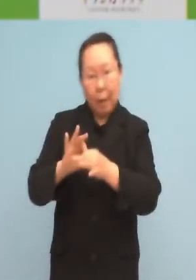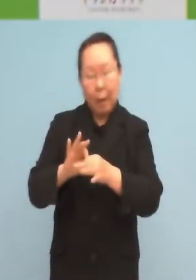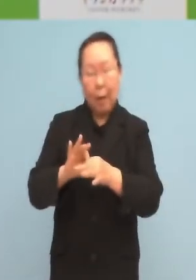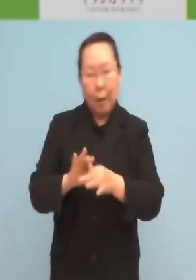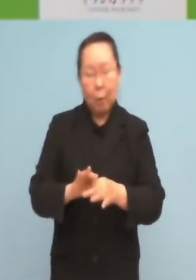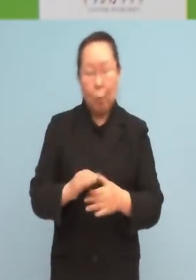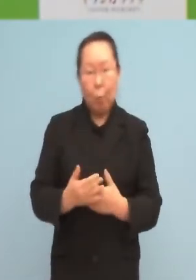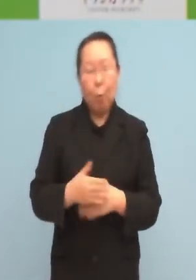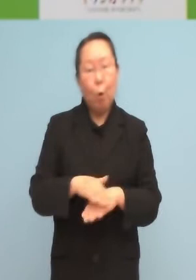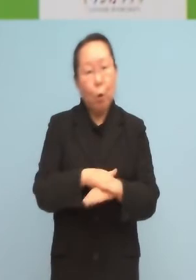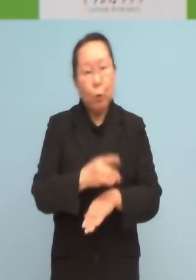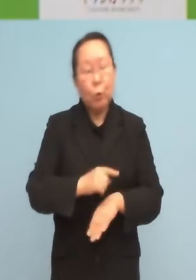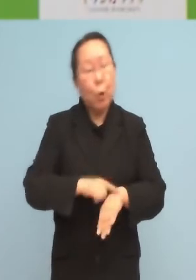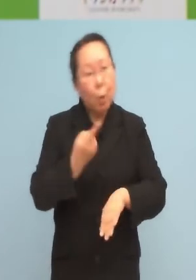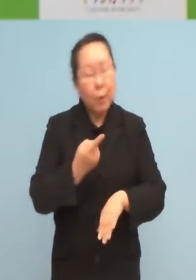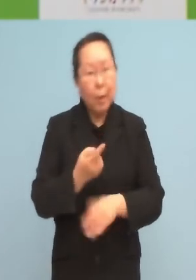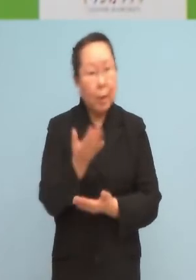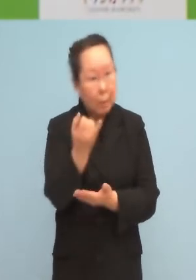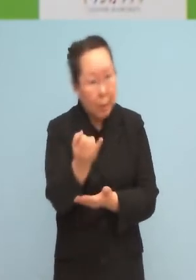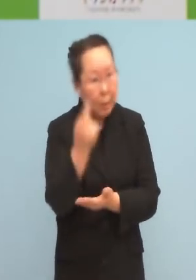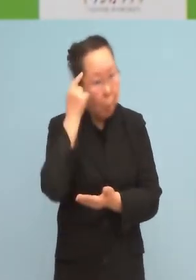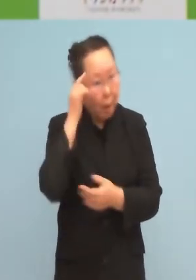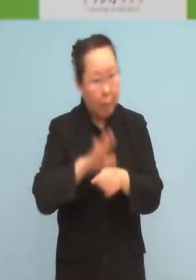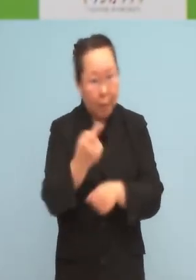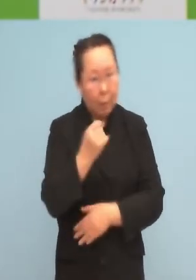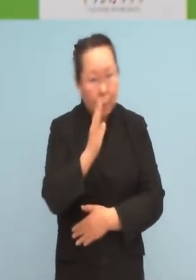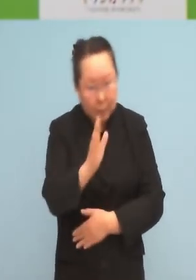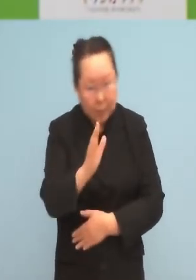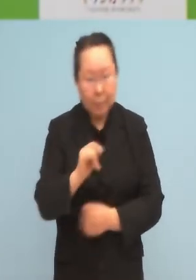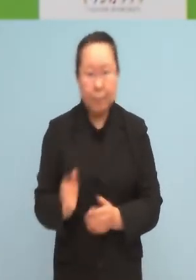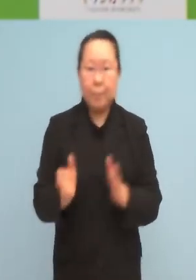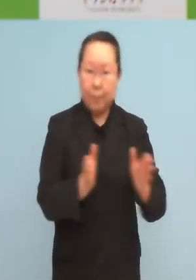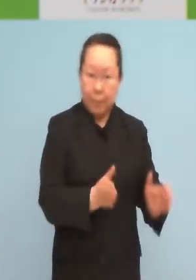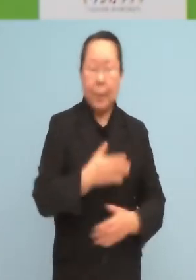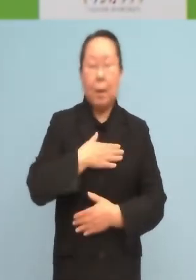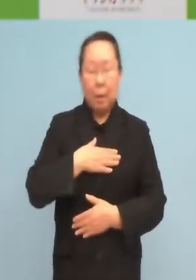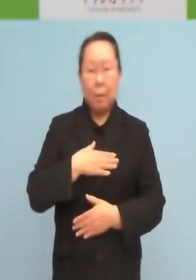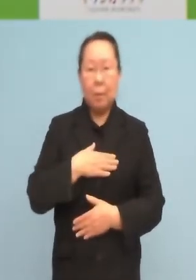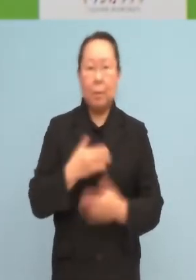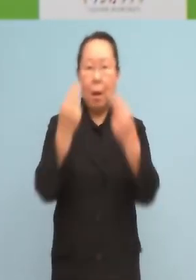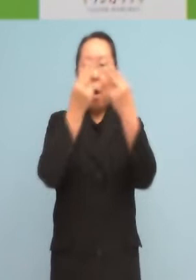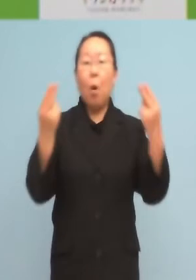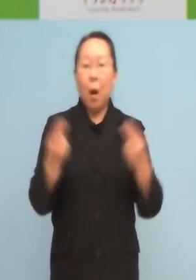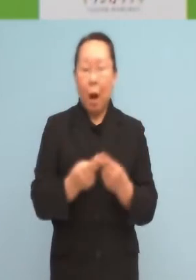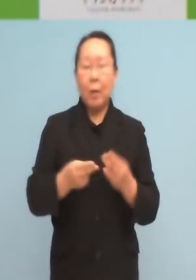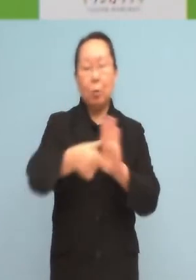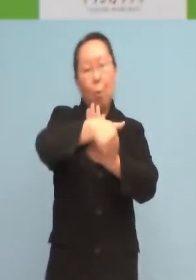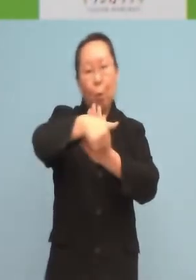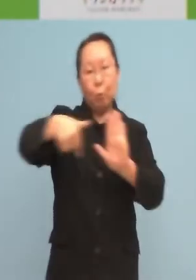などについてちょっと知事のお考えをお聞かせください。 はい、まあ、北海道ブランドの、